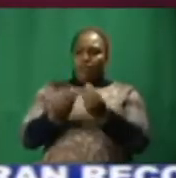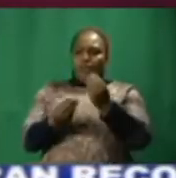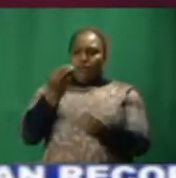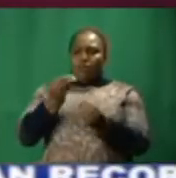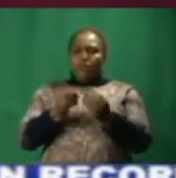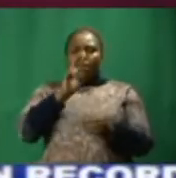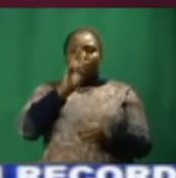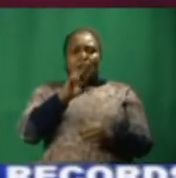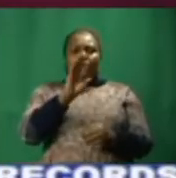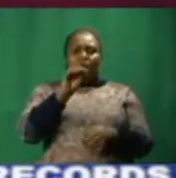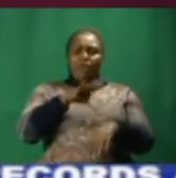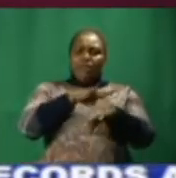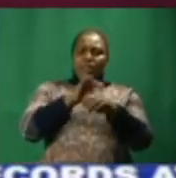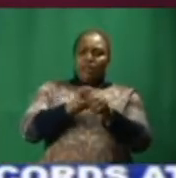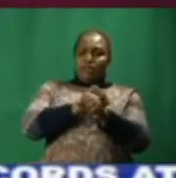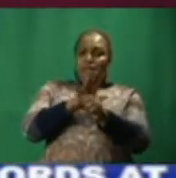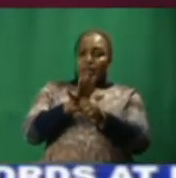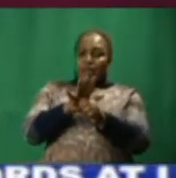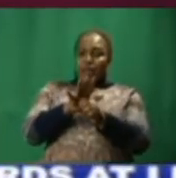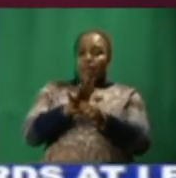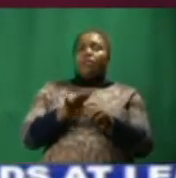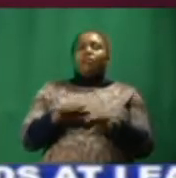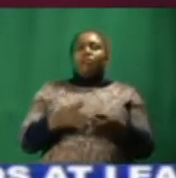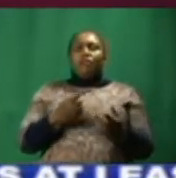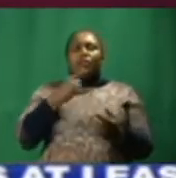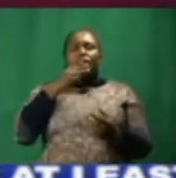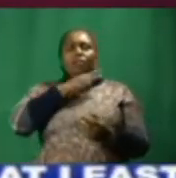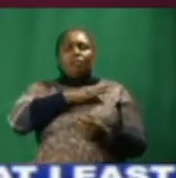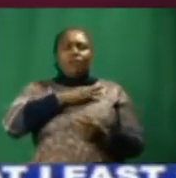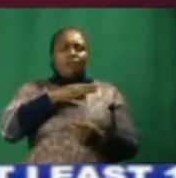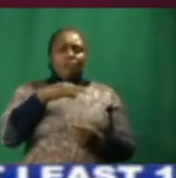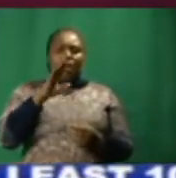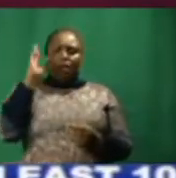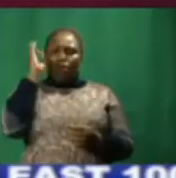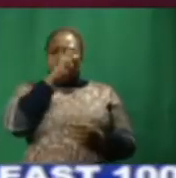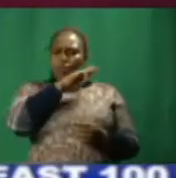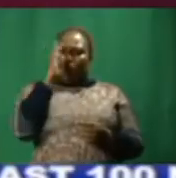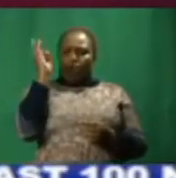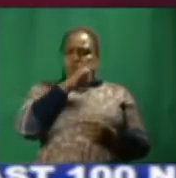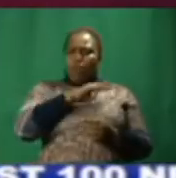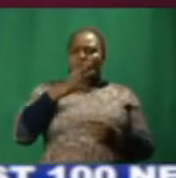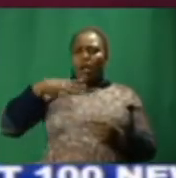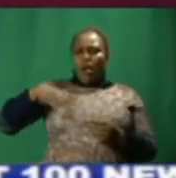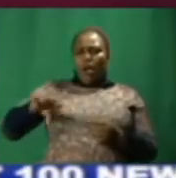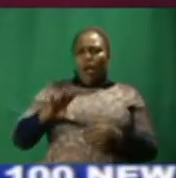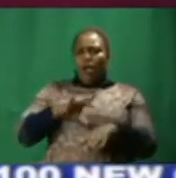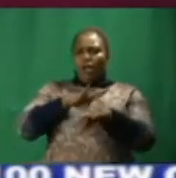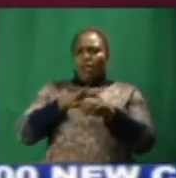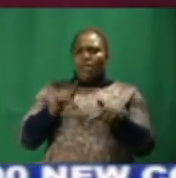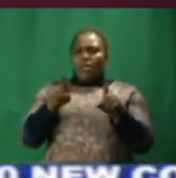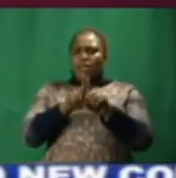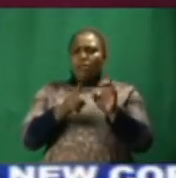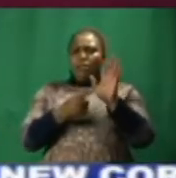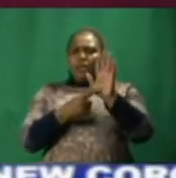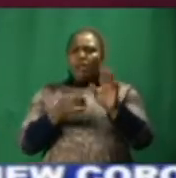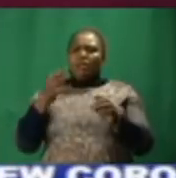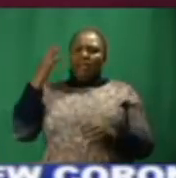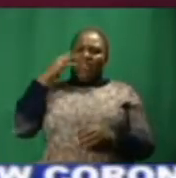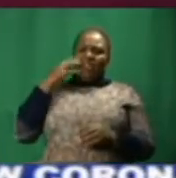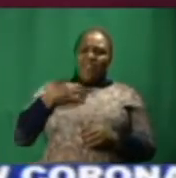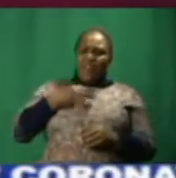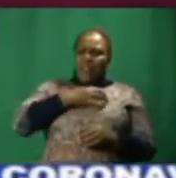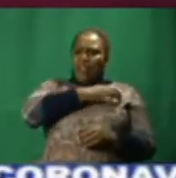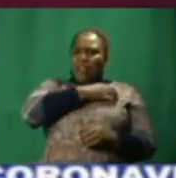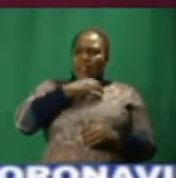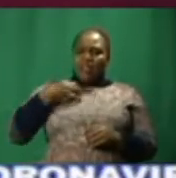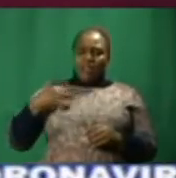lebatholakele ukuthi banemkhuhlane i-COVID-19 kuthi banakisise timphawu letingahle tibavele bantfana letifaka ekhathi kucubuka.